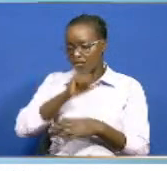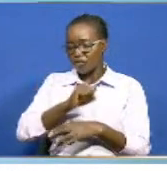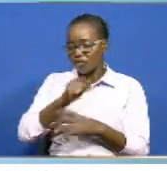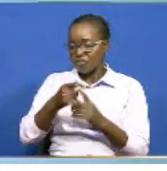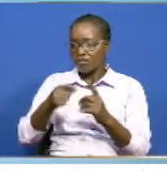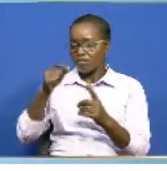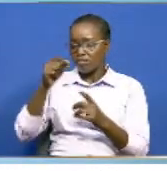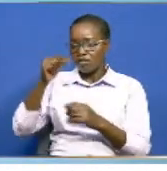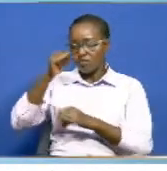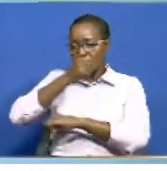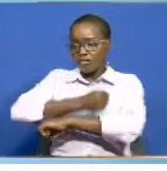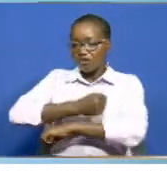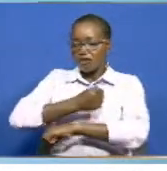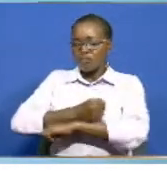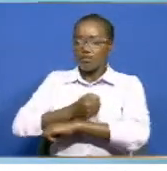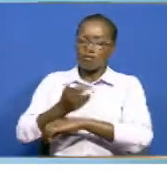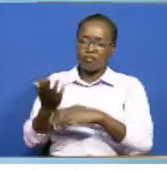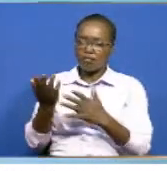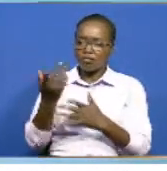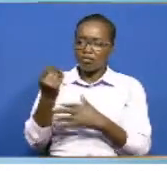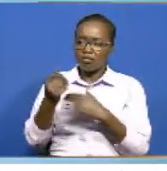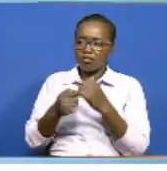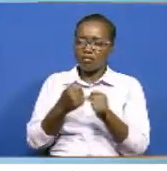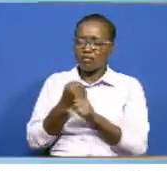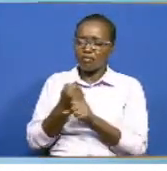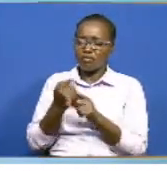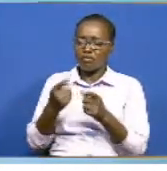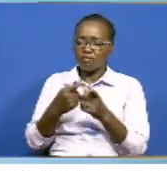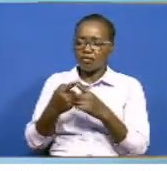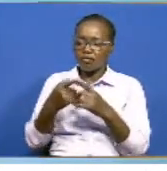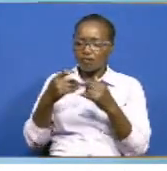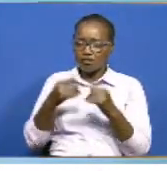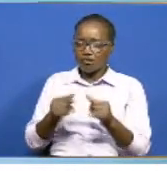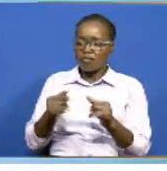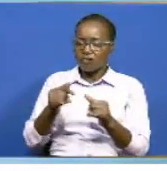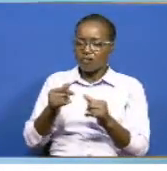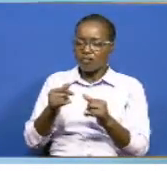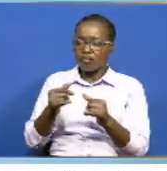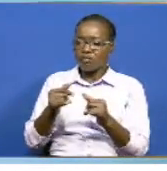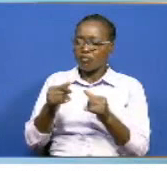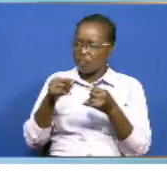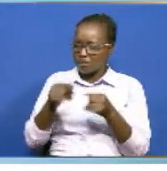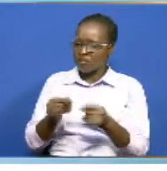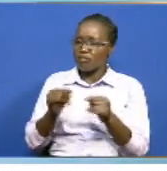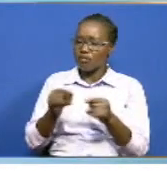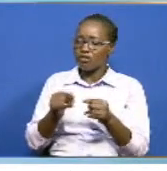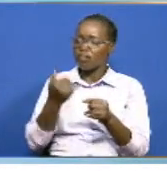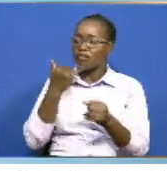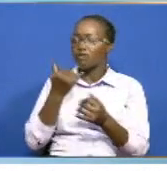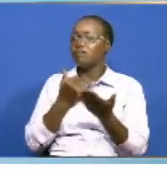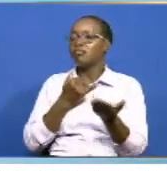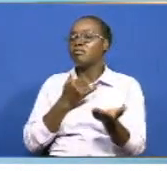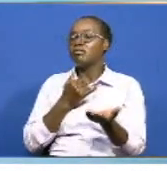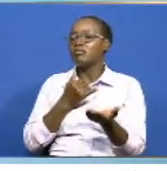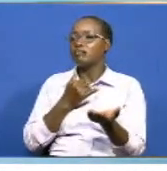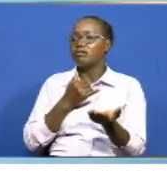kwa sababu ya kuwa na miaka kidogo, wakaona wacha tujaribu. Uh-huh. Kwa ile njia ya kujaribu, makosa ikafanya nini? Ikatokea.